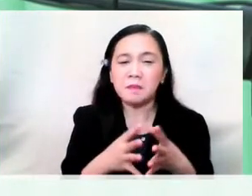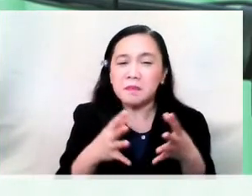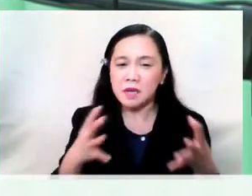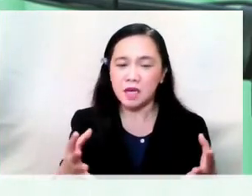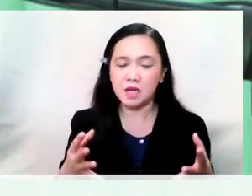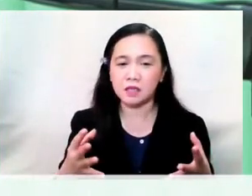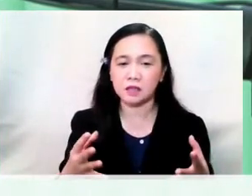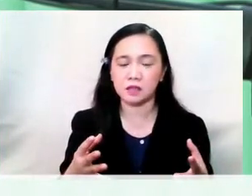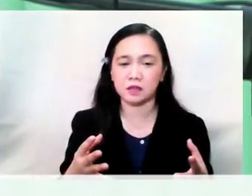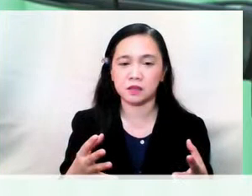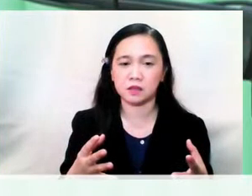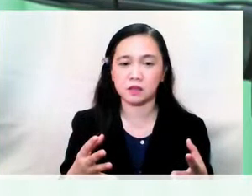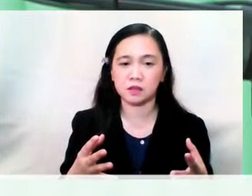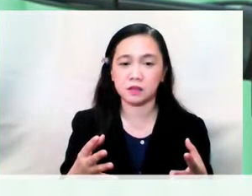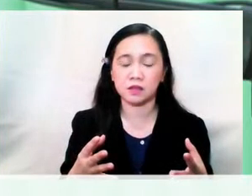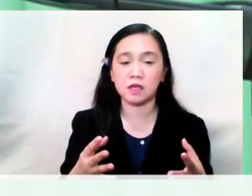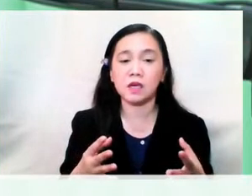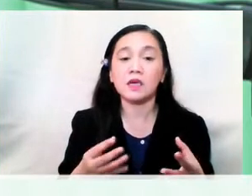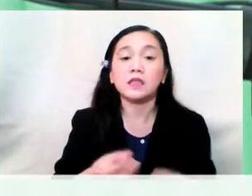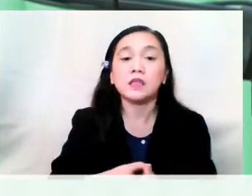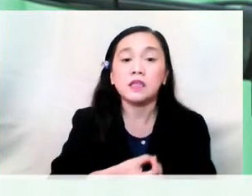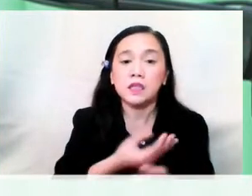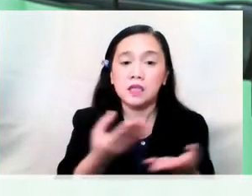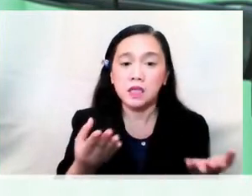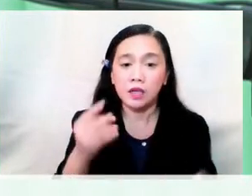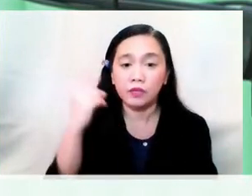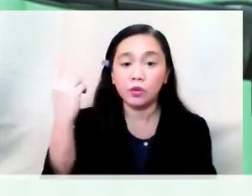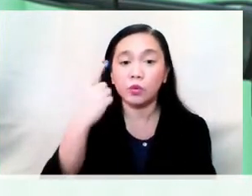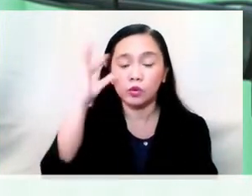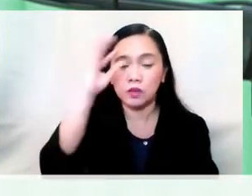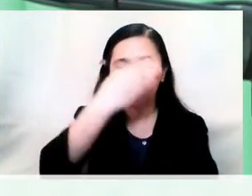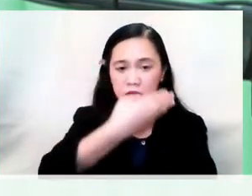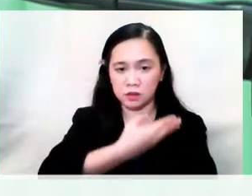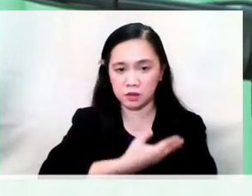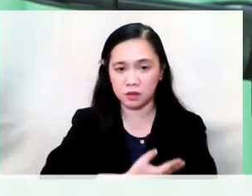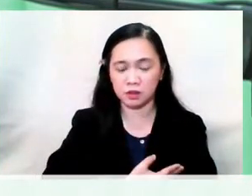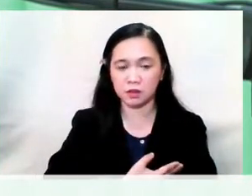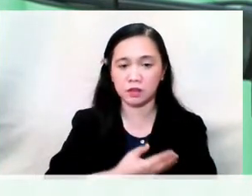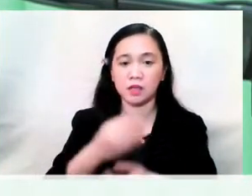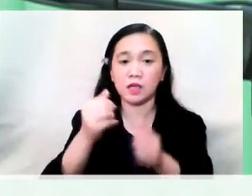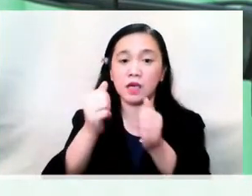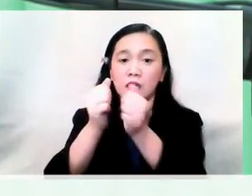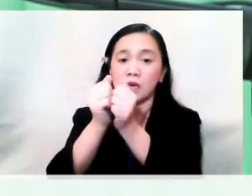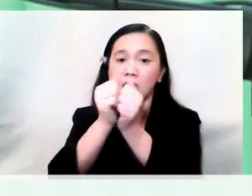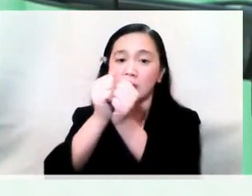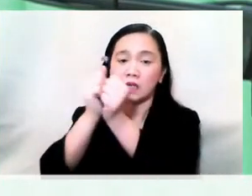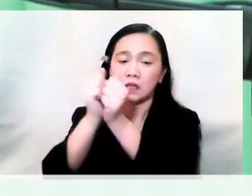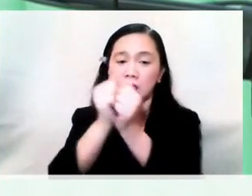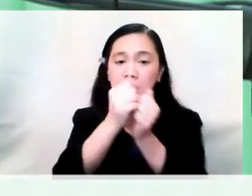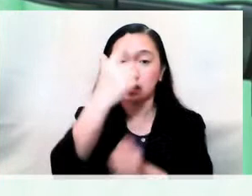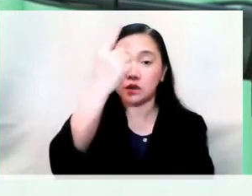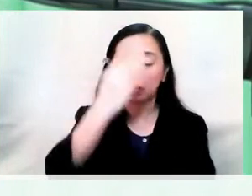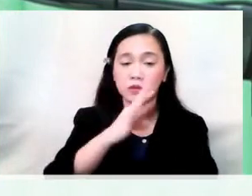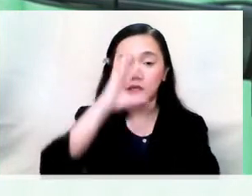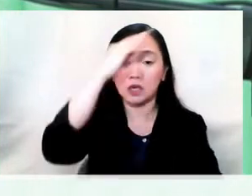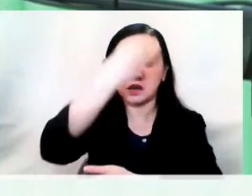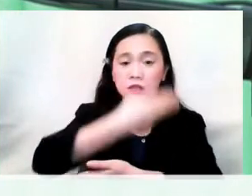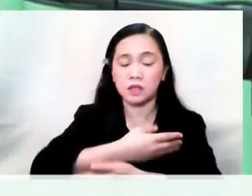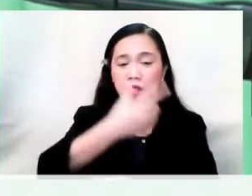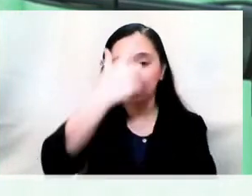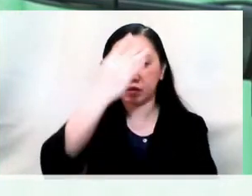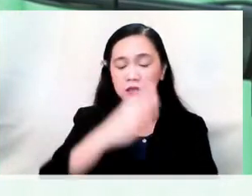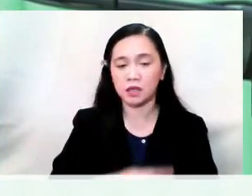Son. At kung kasama natin si Jesus na anak ng Diyos, hindi tayo